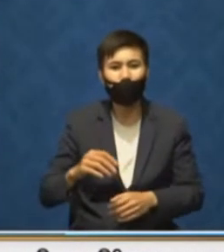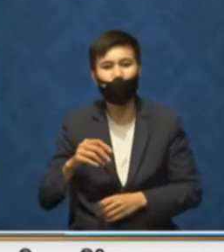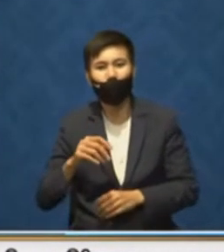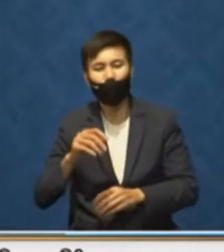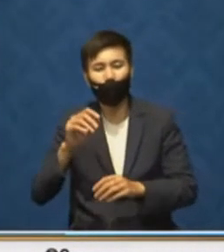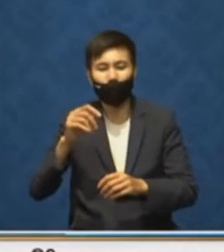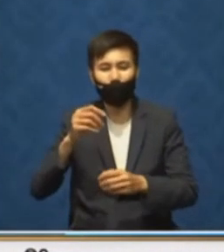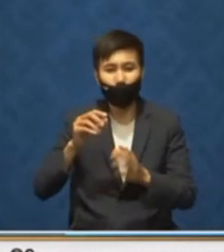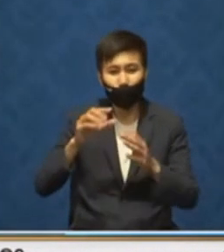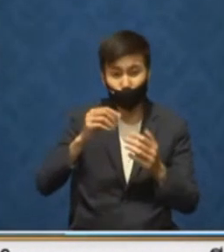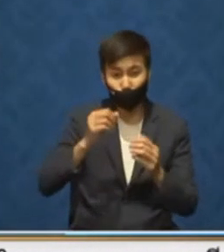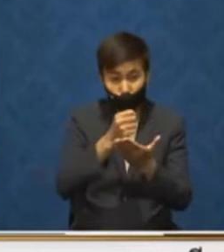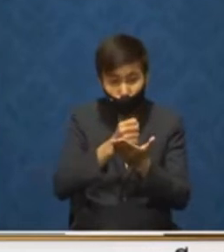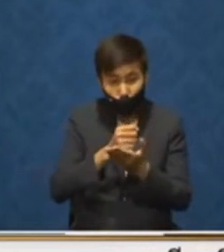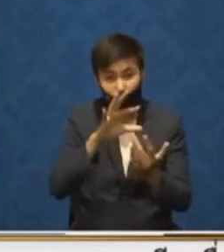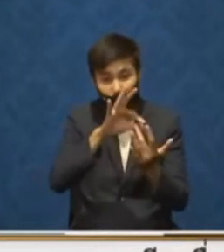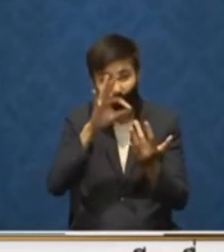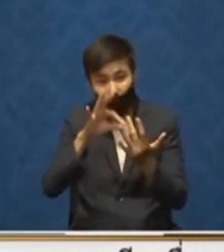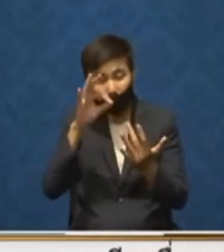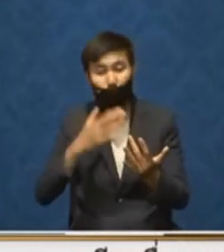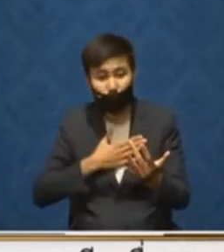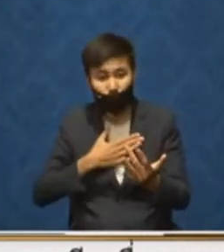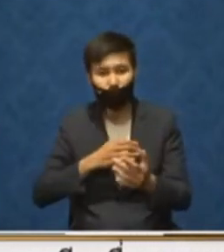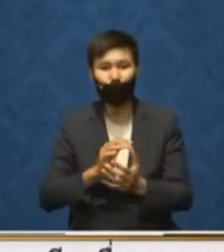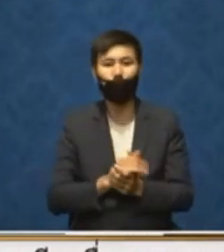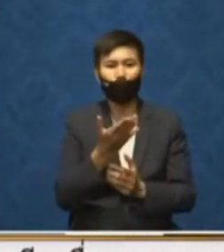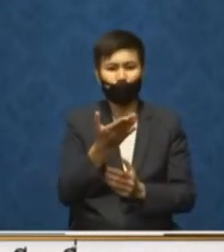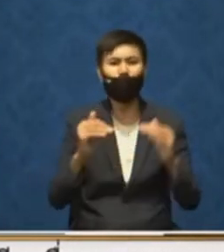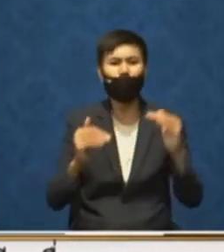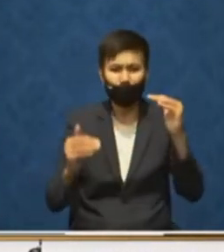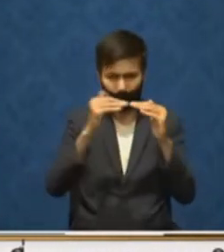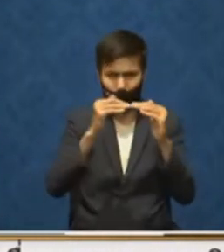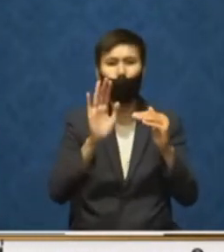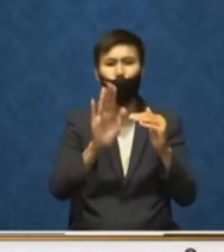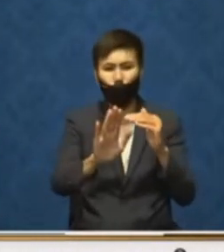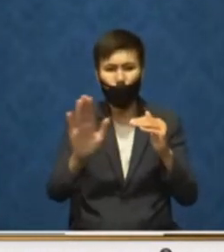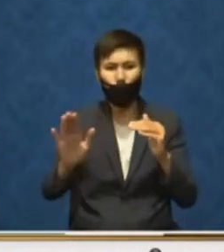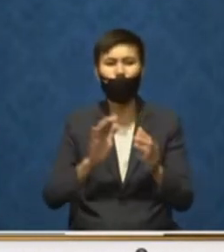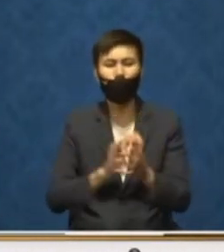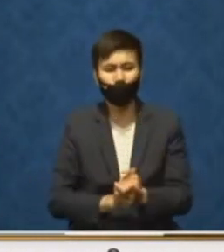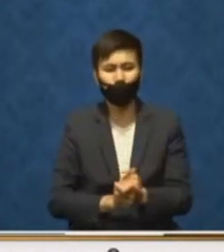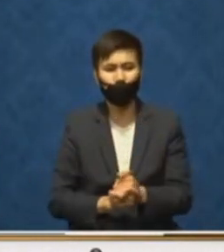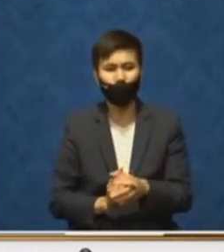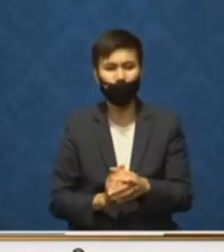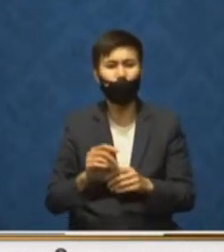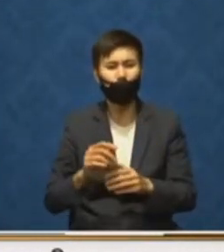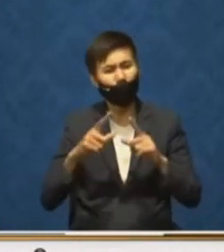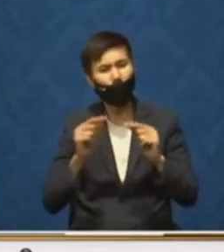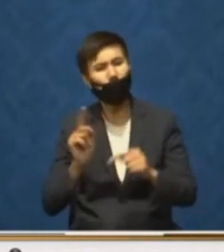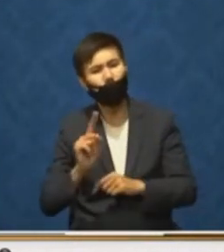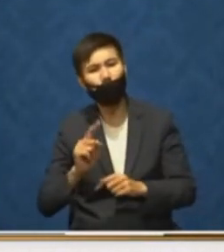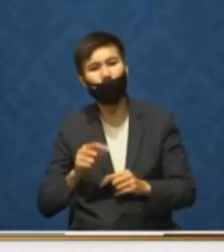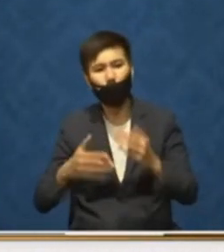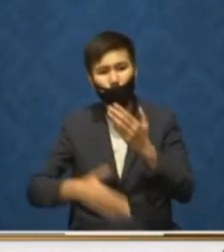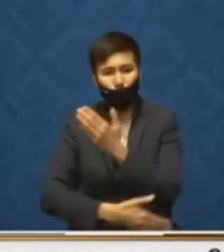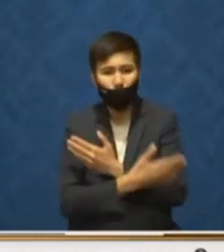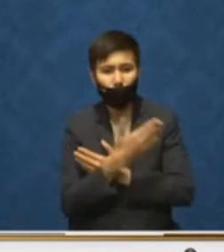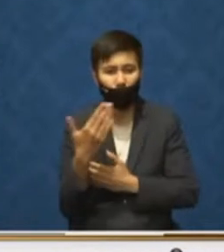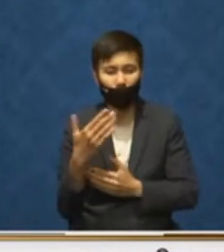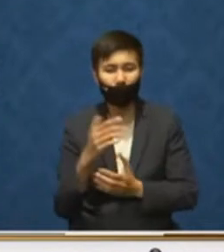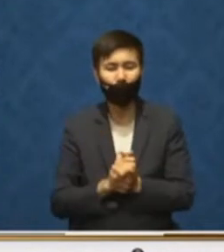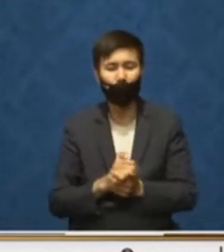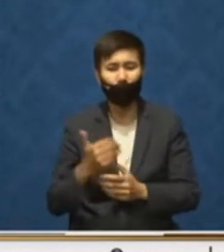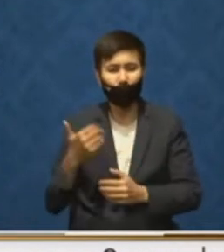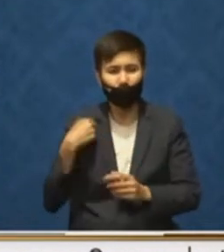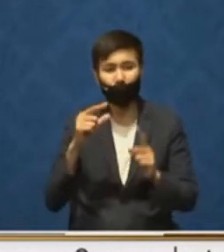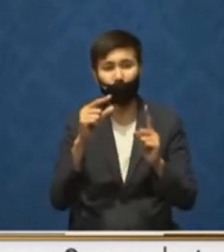เอาเข้าจากรายได้ของแต่ละคนนั้นเขาเสร็จที่ว่าคืออยู่ที่เอ่อในเรื่องอะไรล่ะโอกาสไม่ต้อง